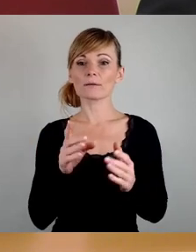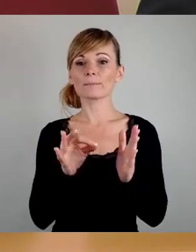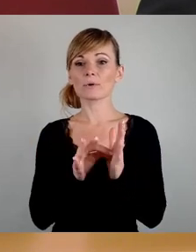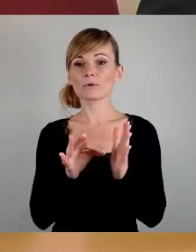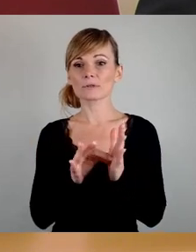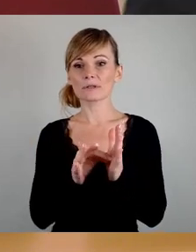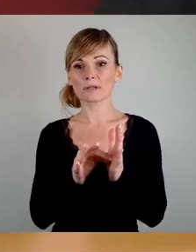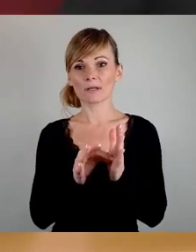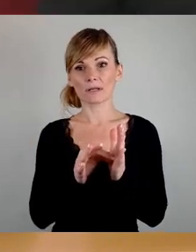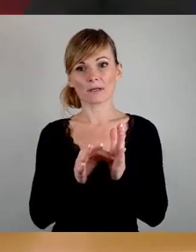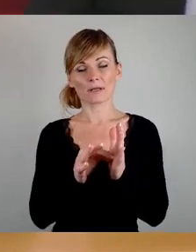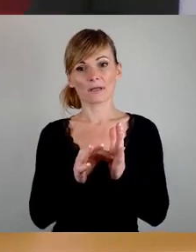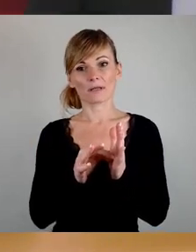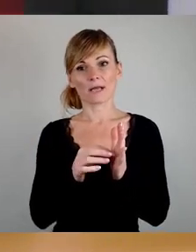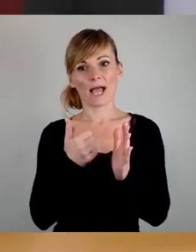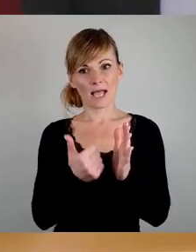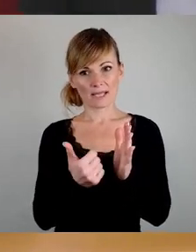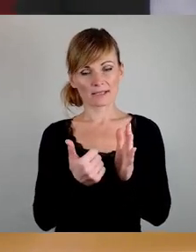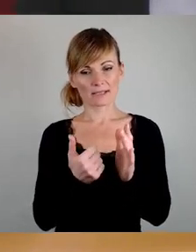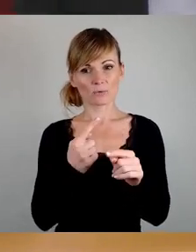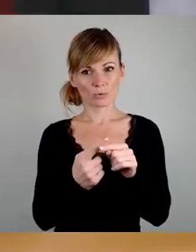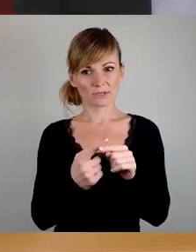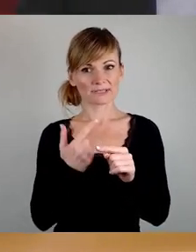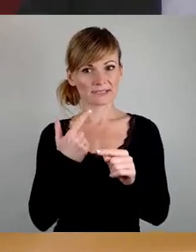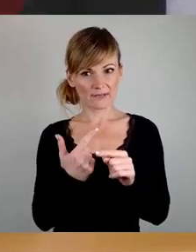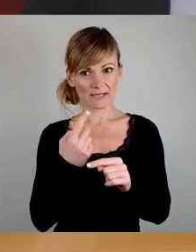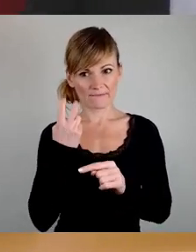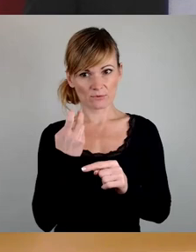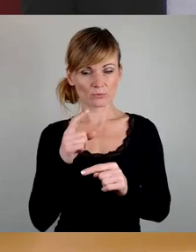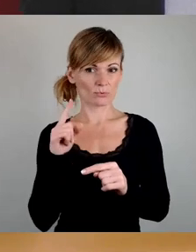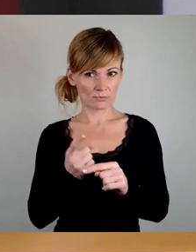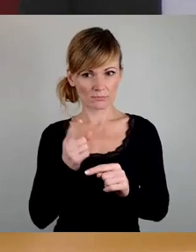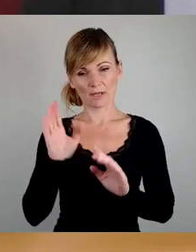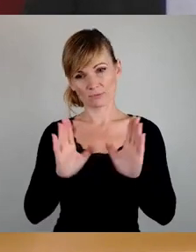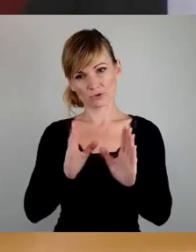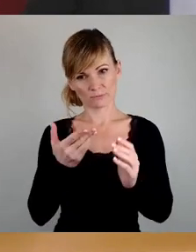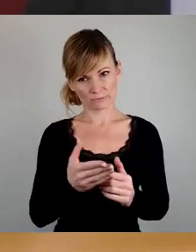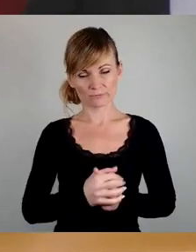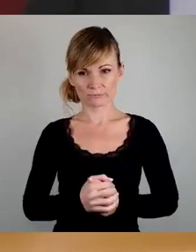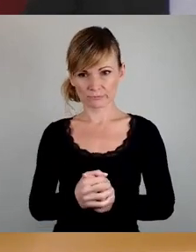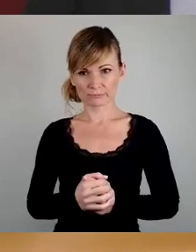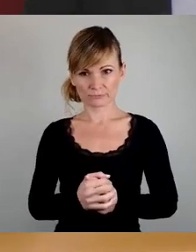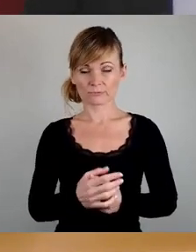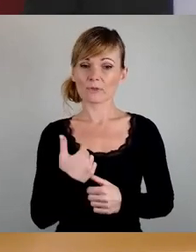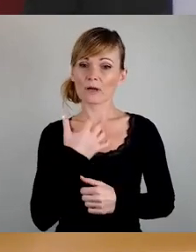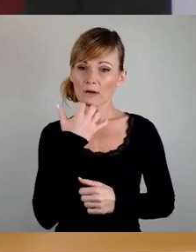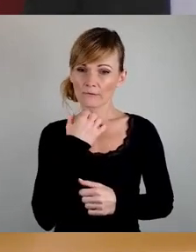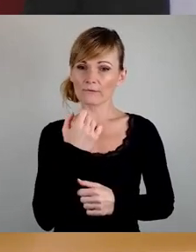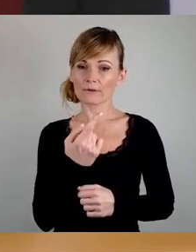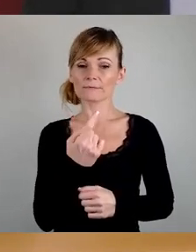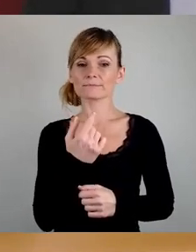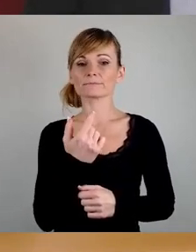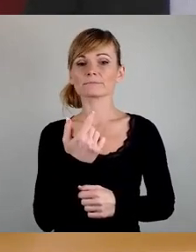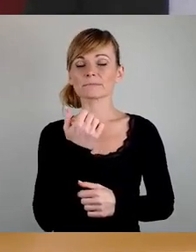erstmal 1 und 2 versuchen, noch mal zur Abstimmung zu stellen und hoffe, dass da, was den Vorsitzenden